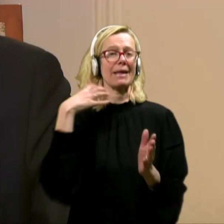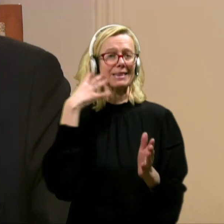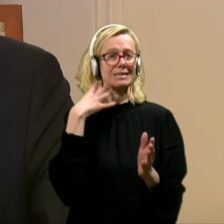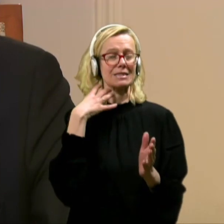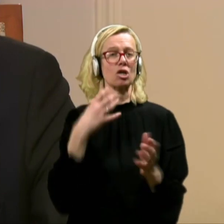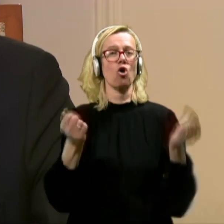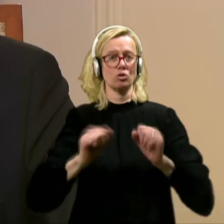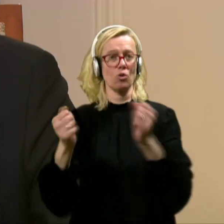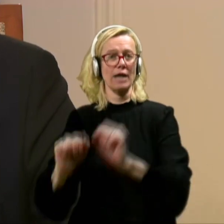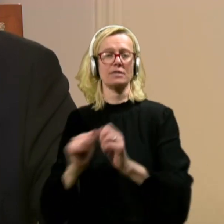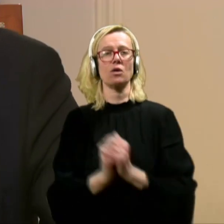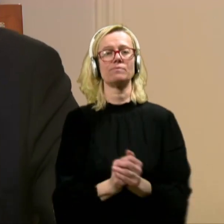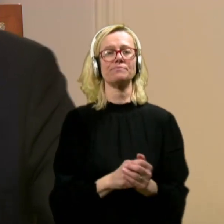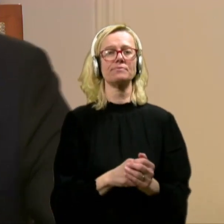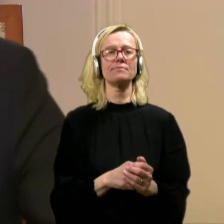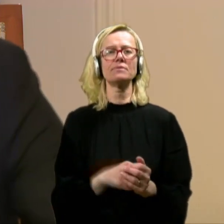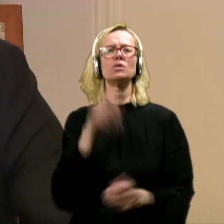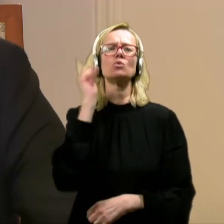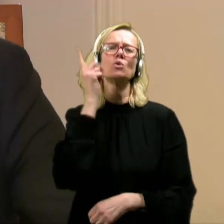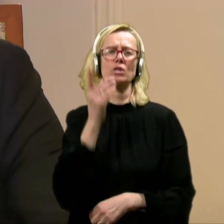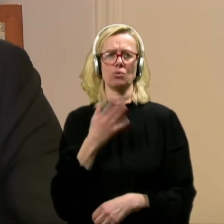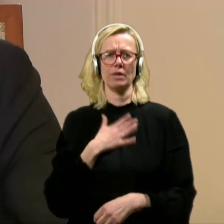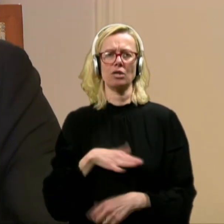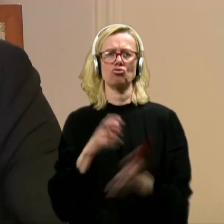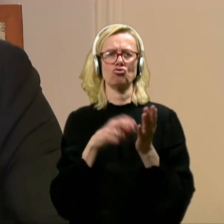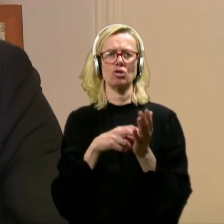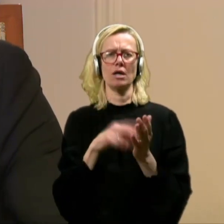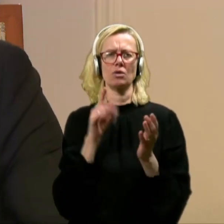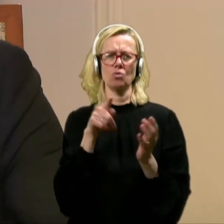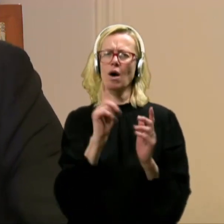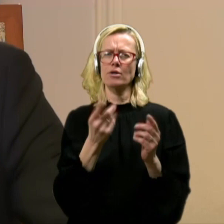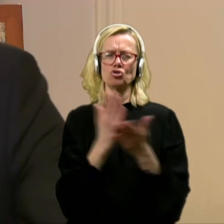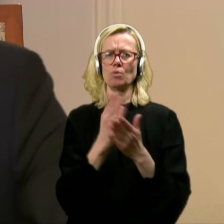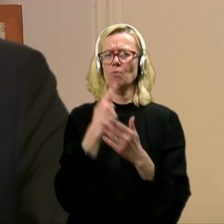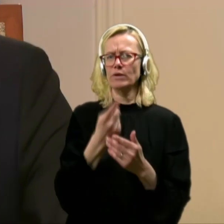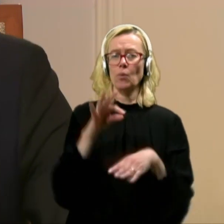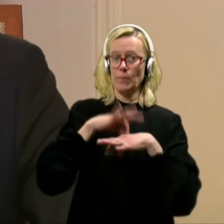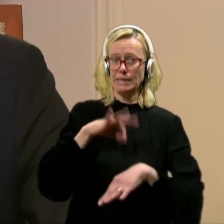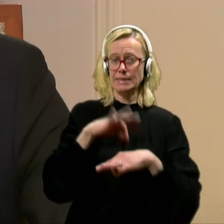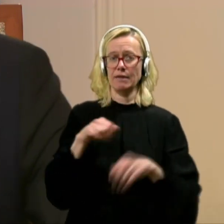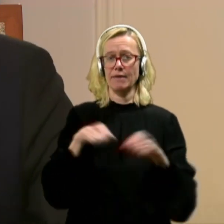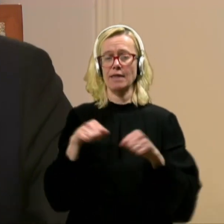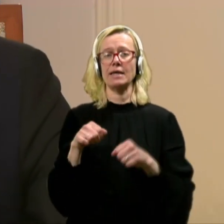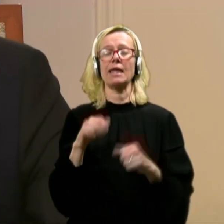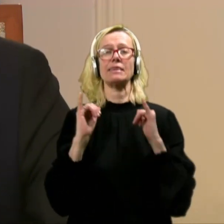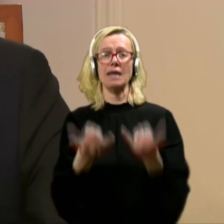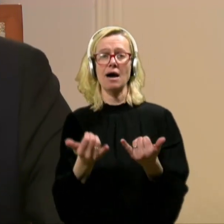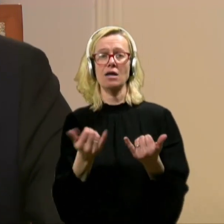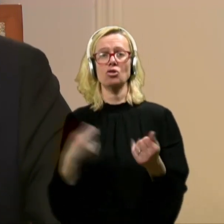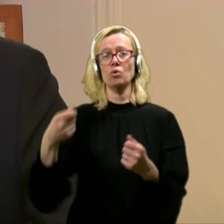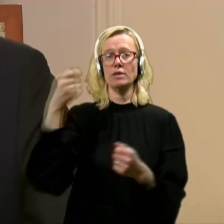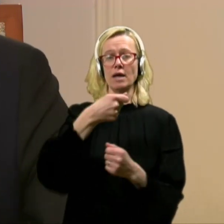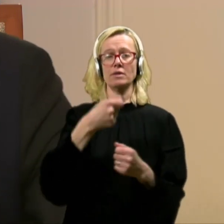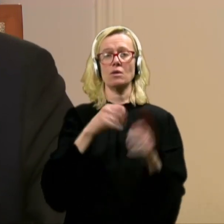kmetijskih gospodarstev. Upozoril pa bi na to še enkrat, kar je povedal tudi predsednik, da so